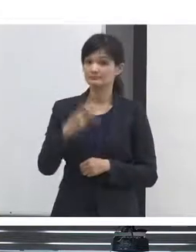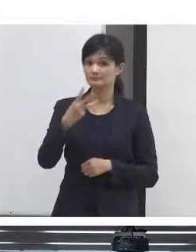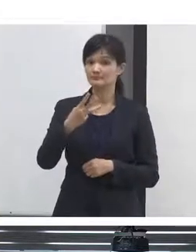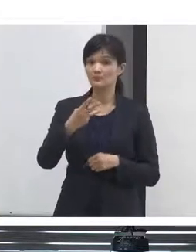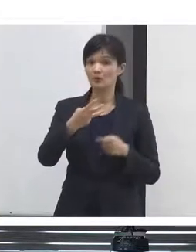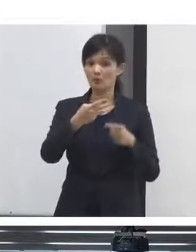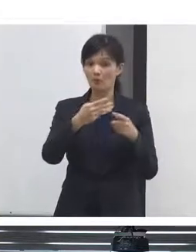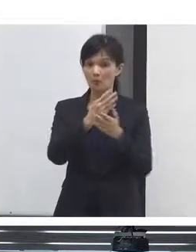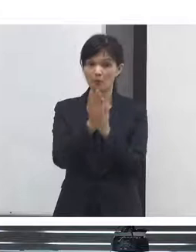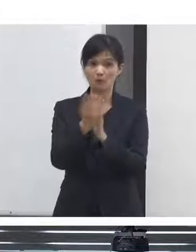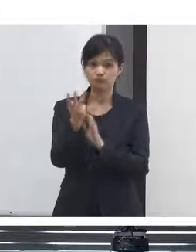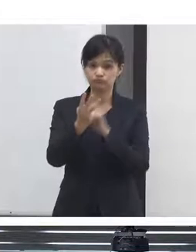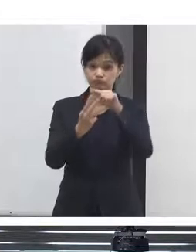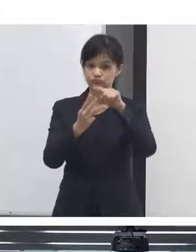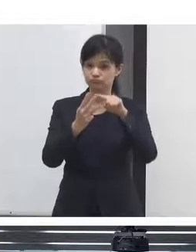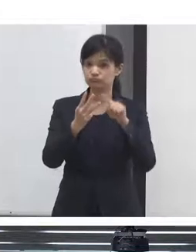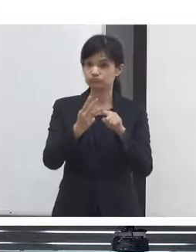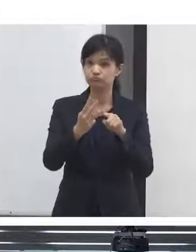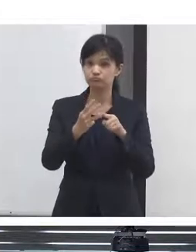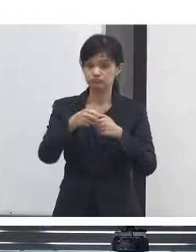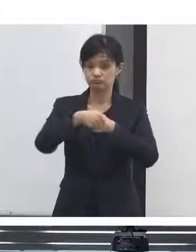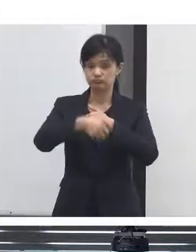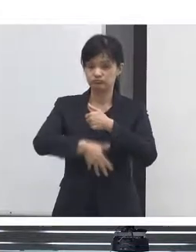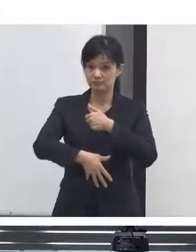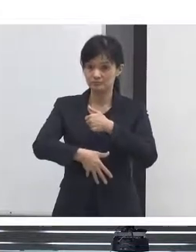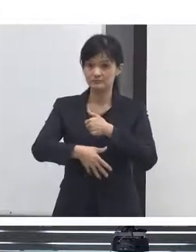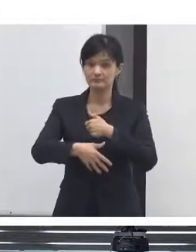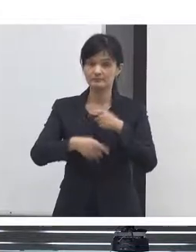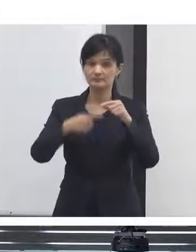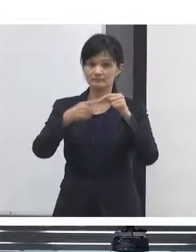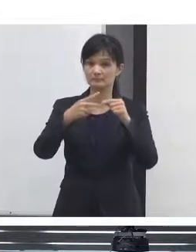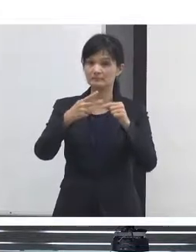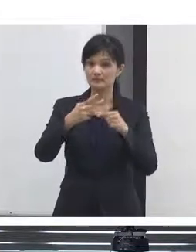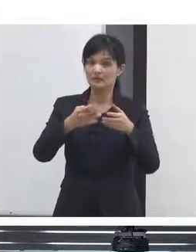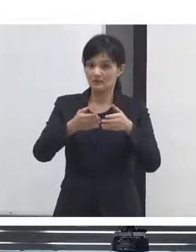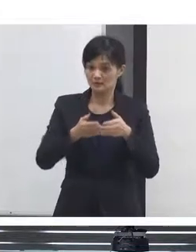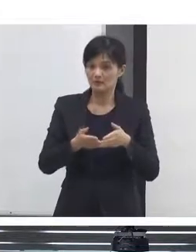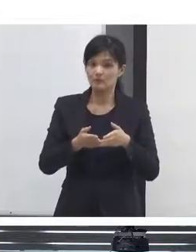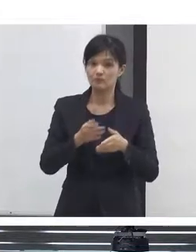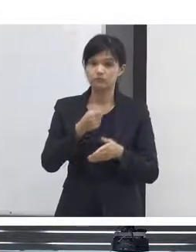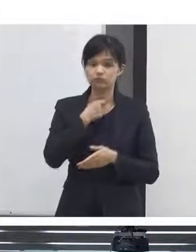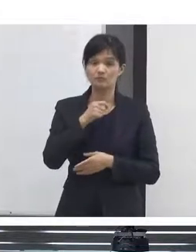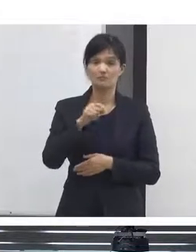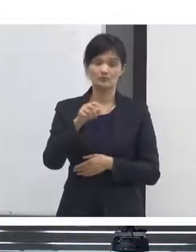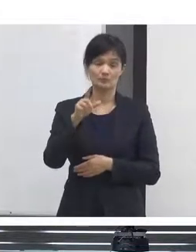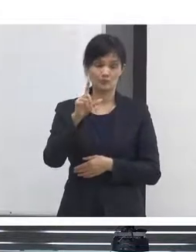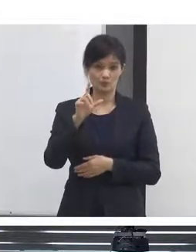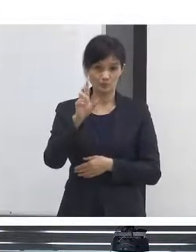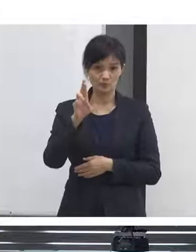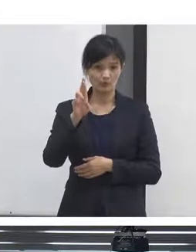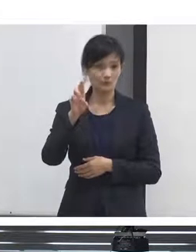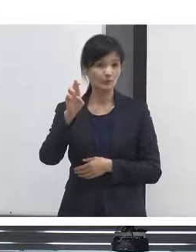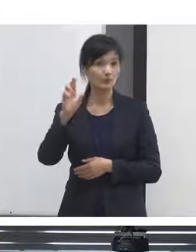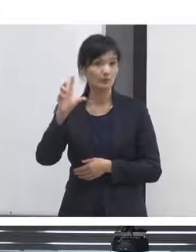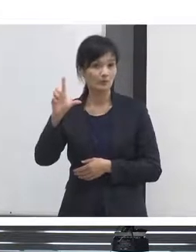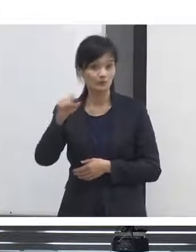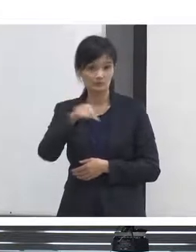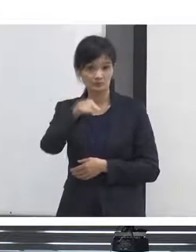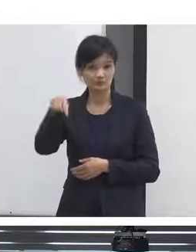构，无论是这个提到 subject predicate 或是 object， 都必须要用 UI 的方式去做表达哦。那